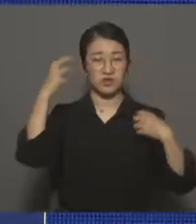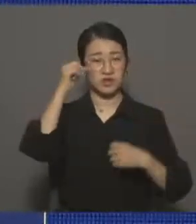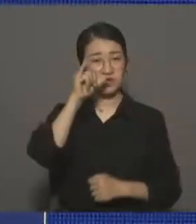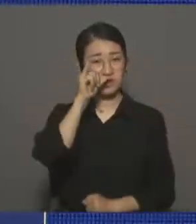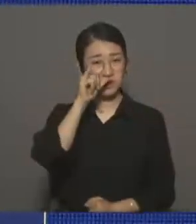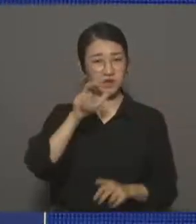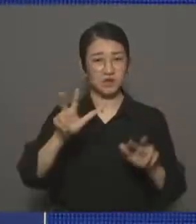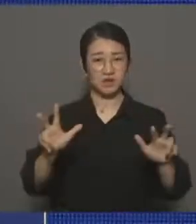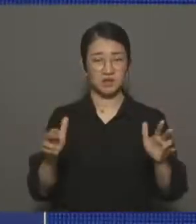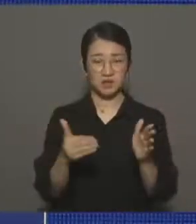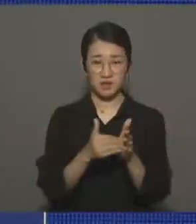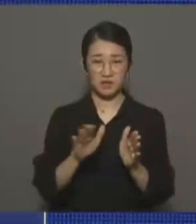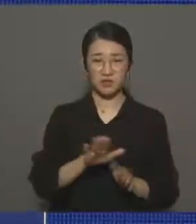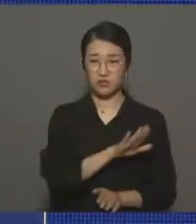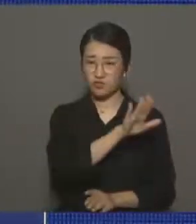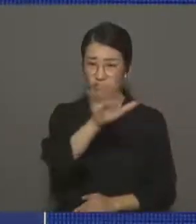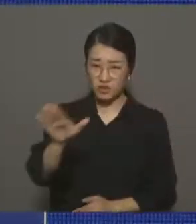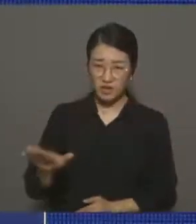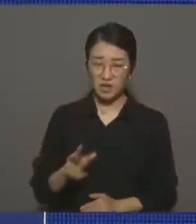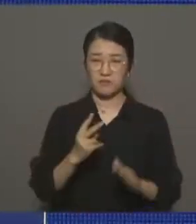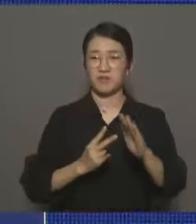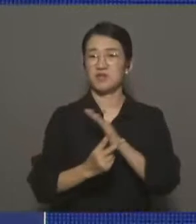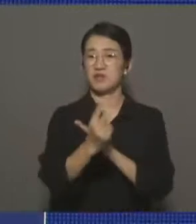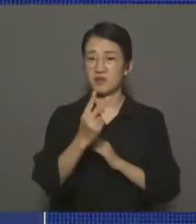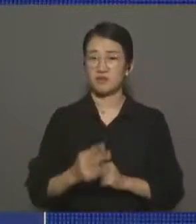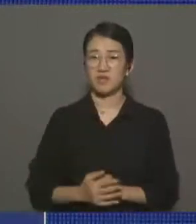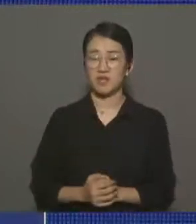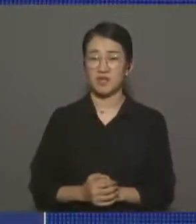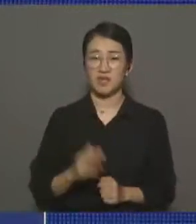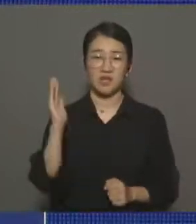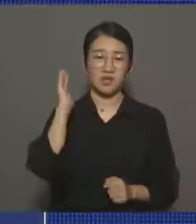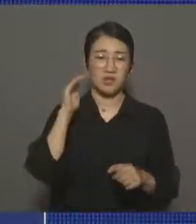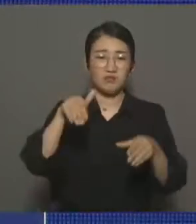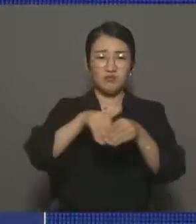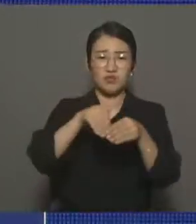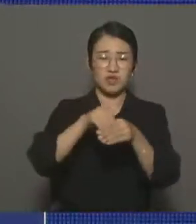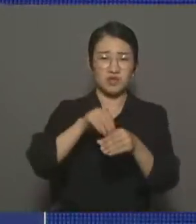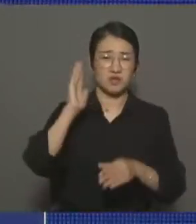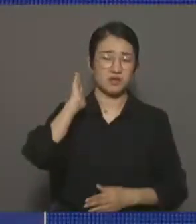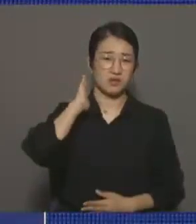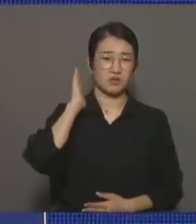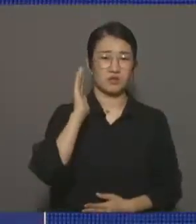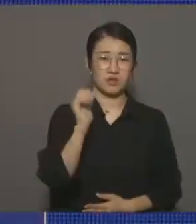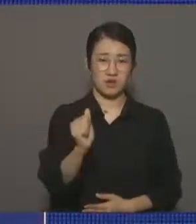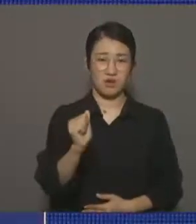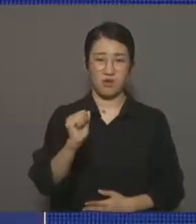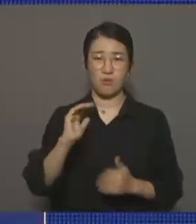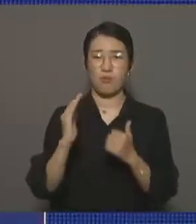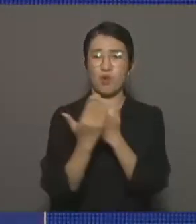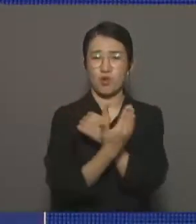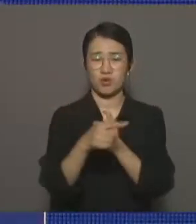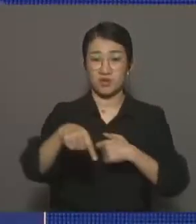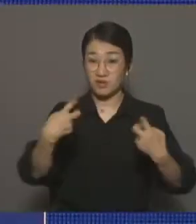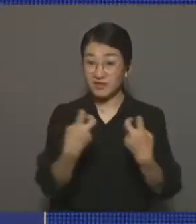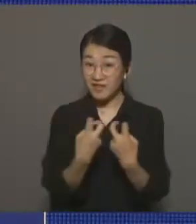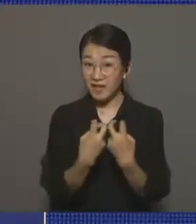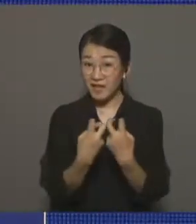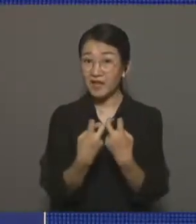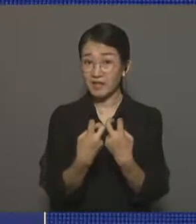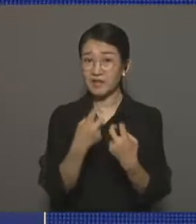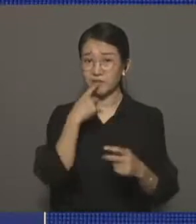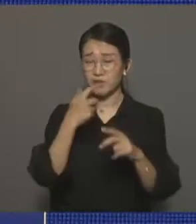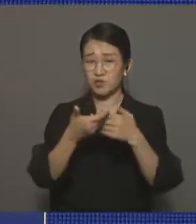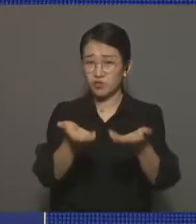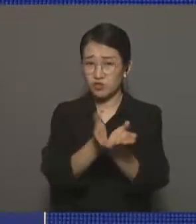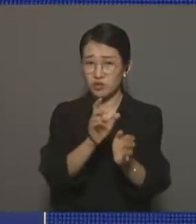지금까지 이어져오는 우리의 사회통합 비전입니다. 문재인 정부의 포용적성장과 혁신경제 또 어떻습니까? 민주당은